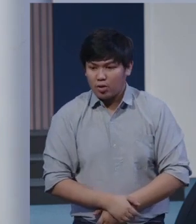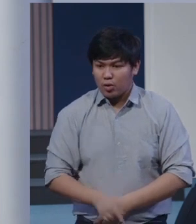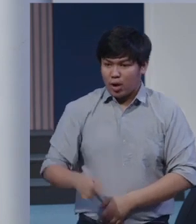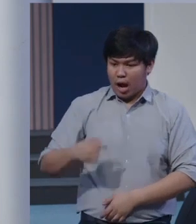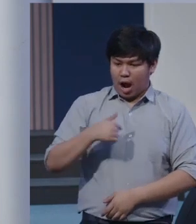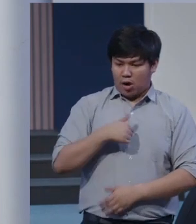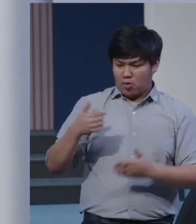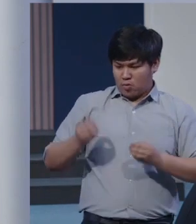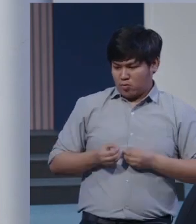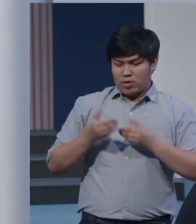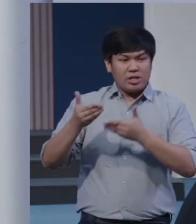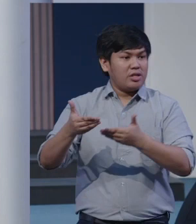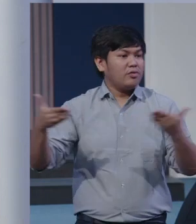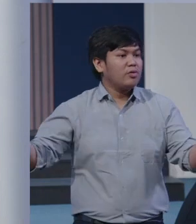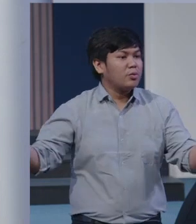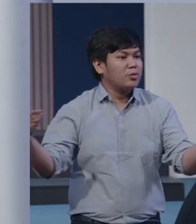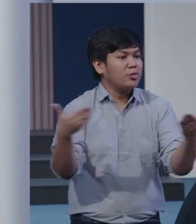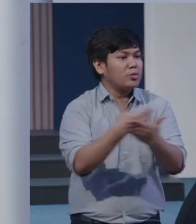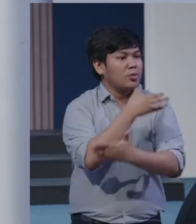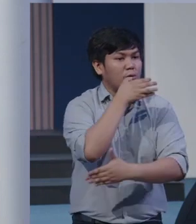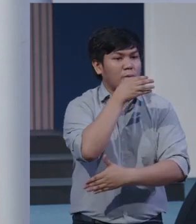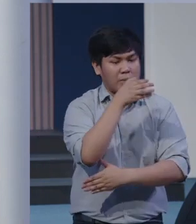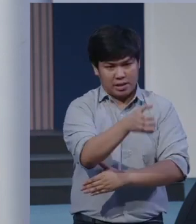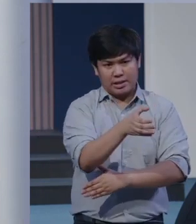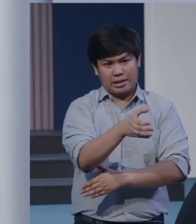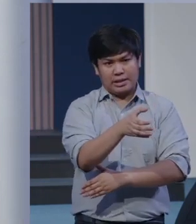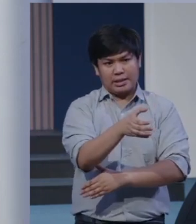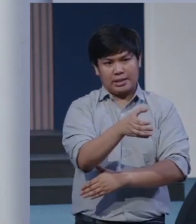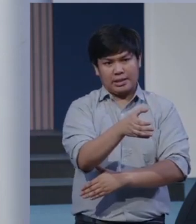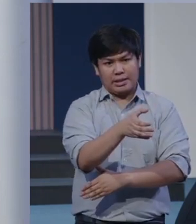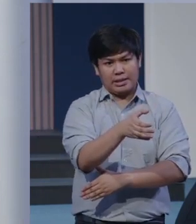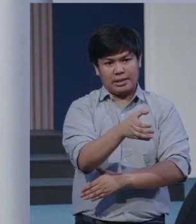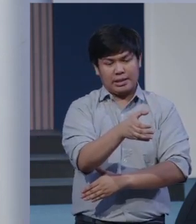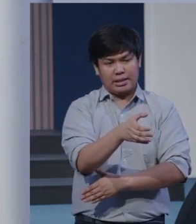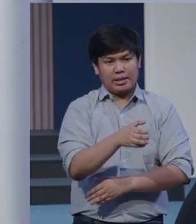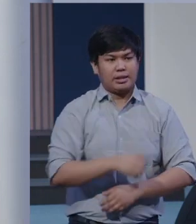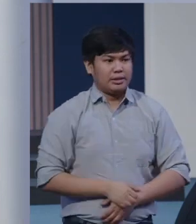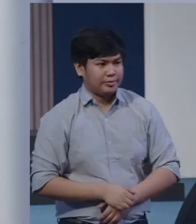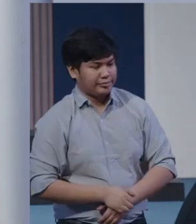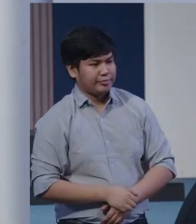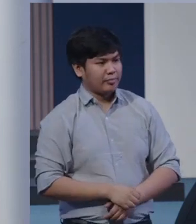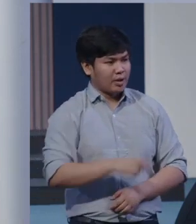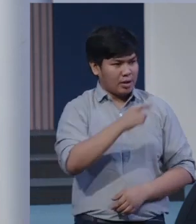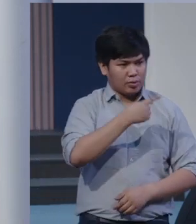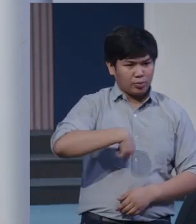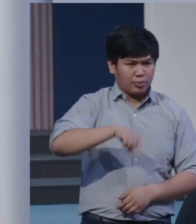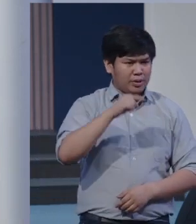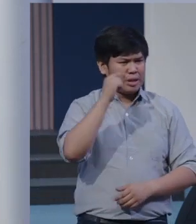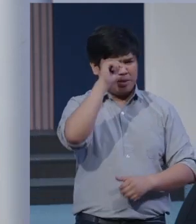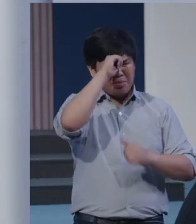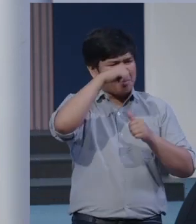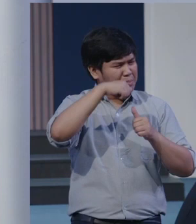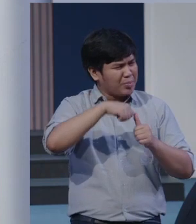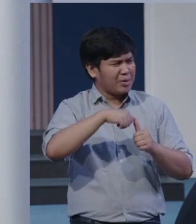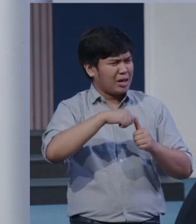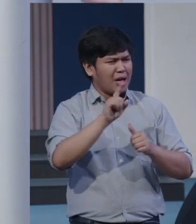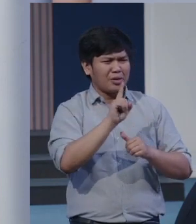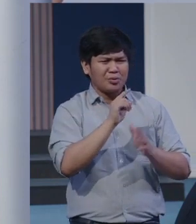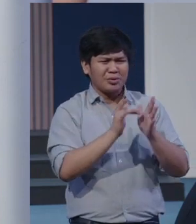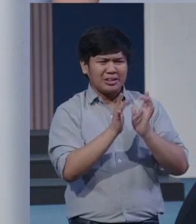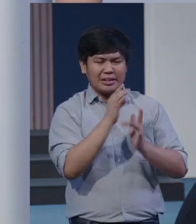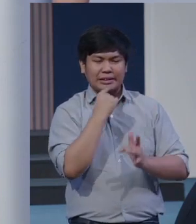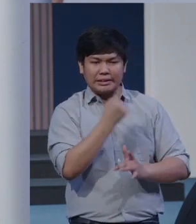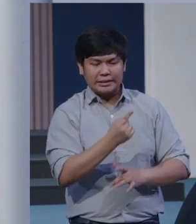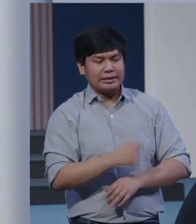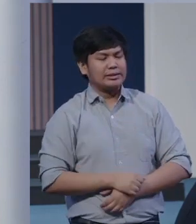Commandment I to Hindi naman bago ito pero bago dahil kanya ng ipinakita sa atin